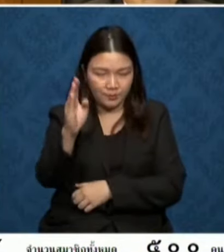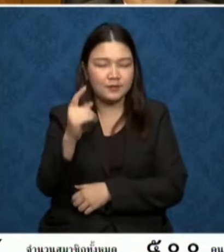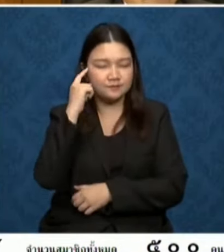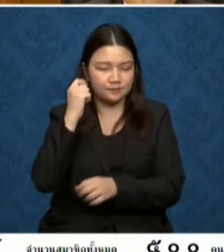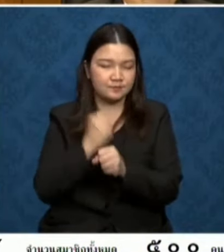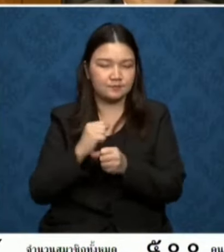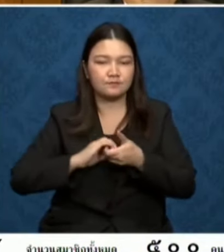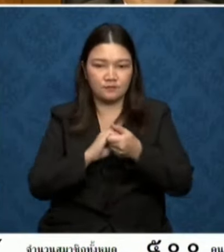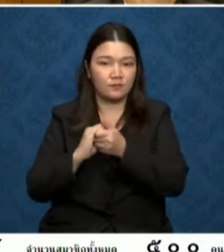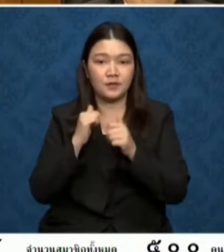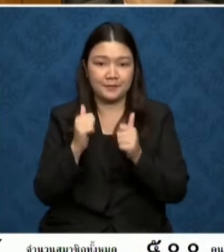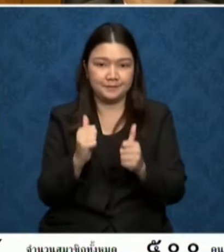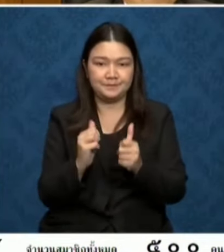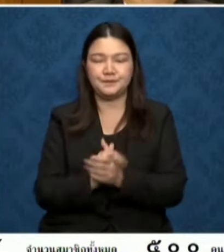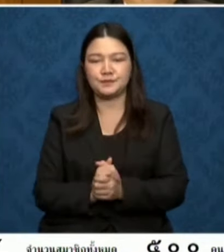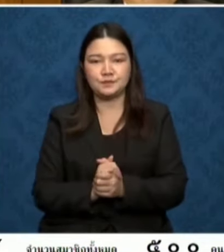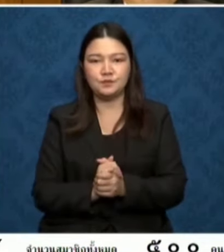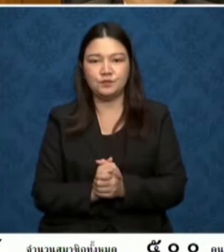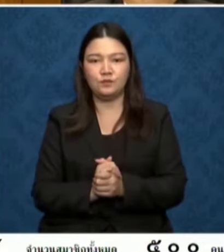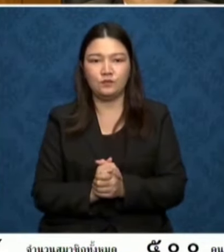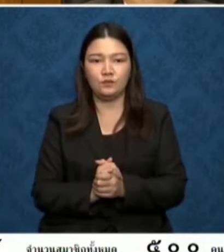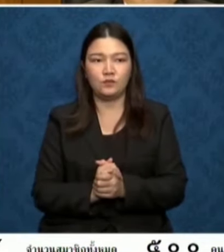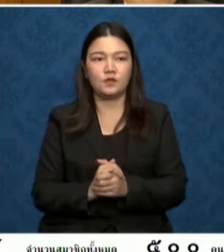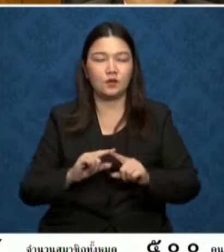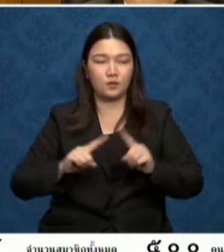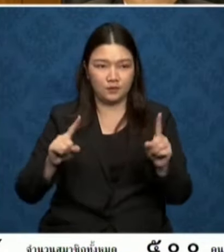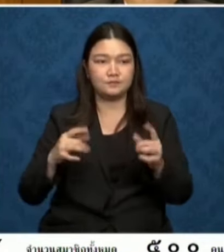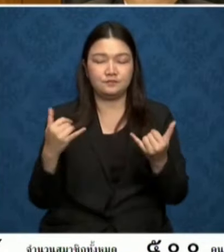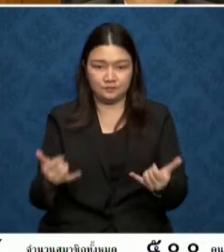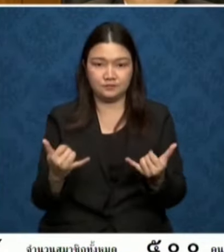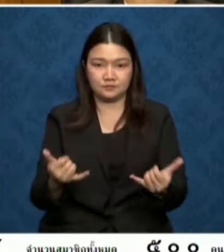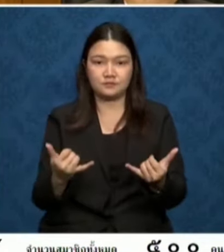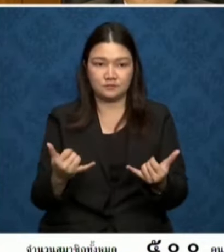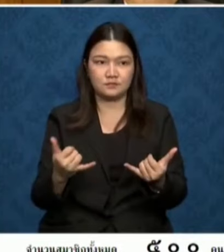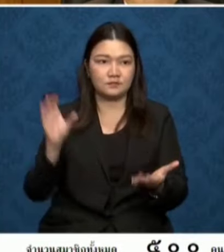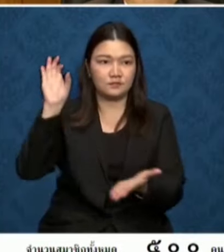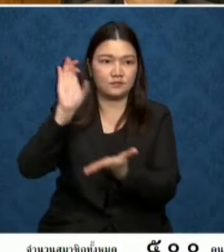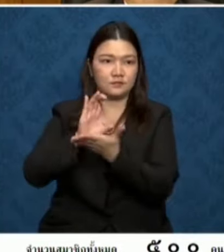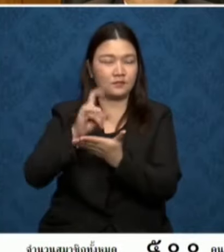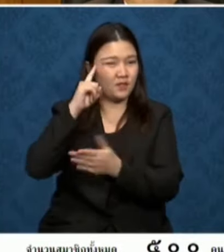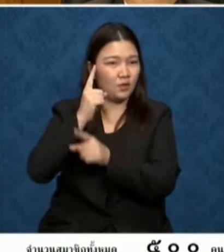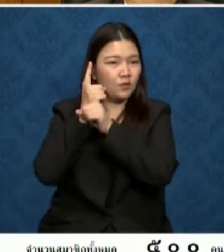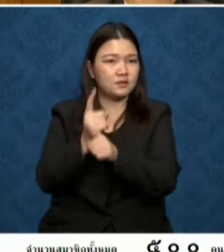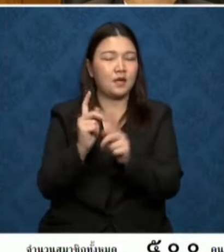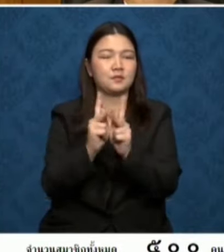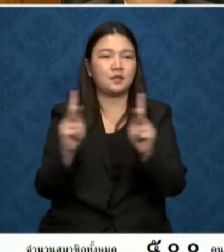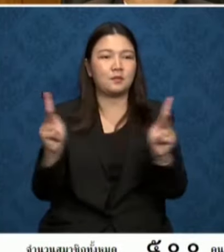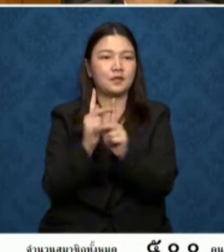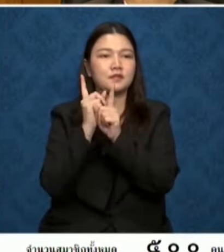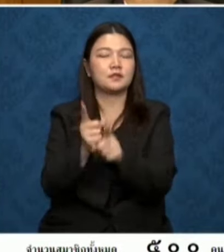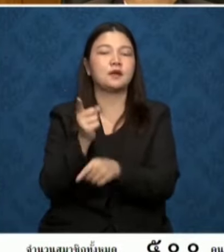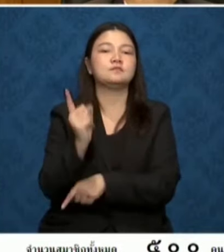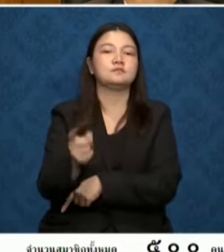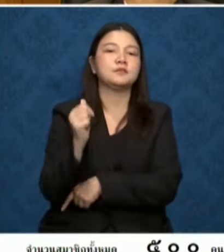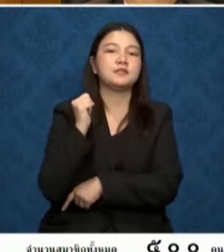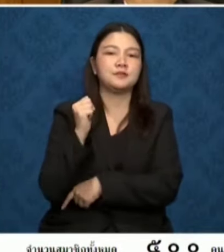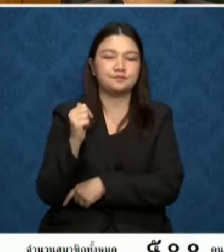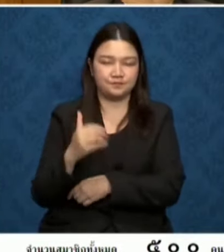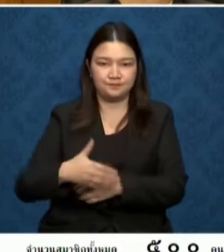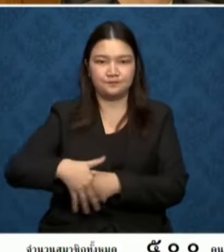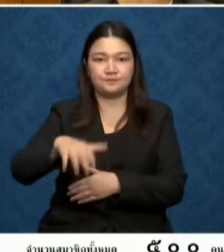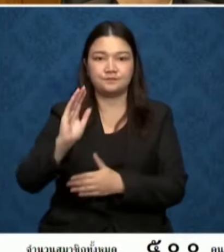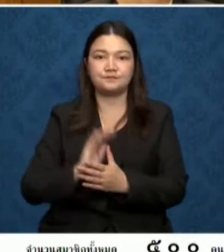คตแต่สำหรับการพิจารณางบประมาณในชั้นนี้ผมขอยืนตามกรรมธิการงบประมาณครับขอบคุณครับ